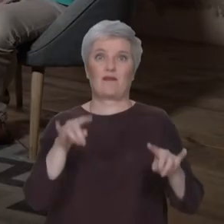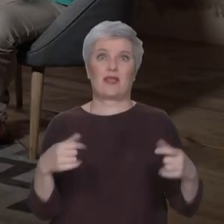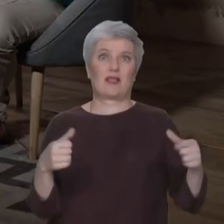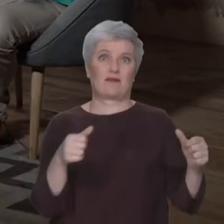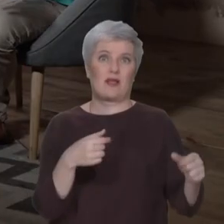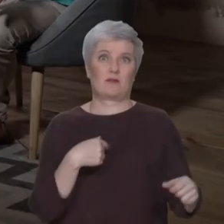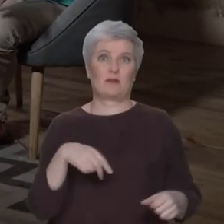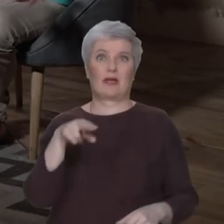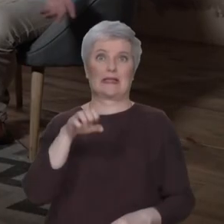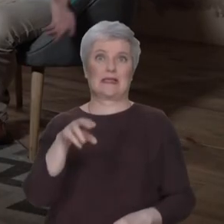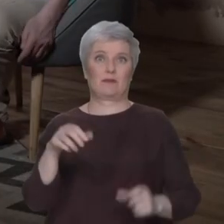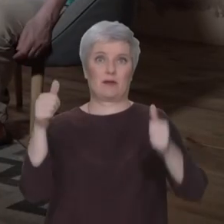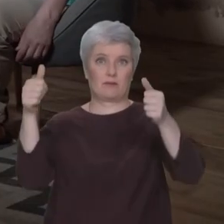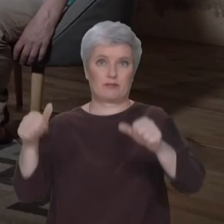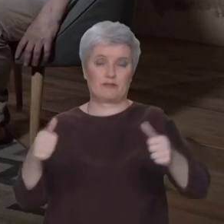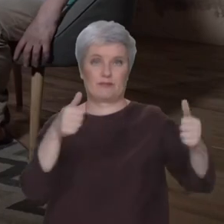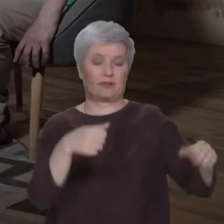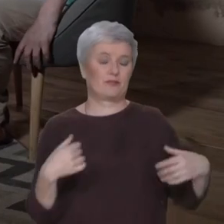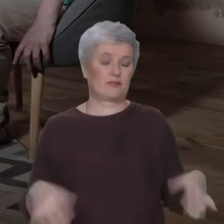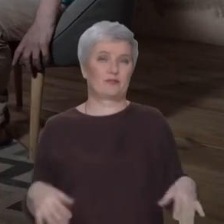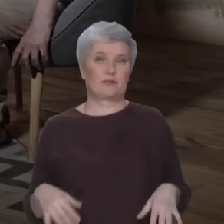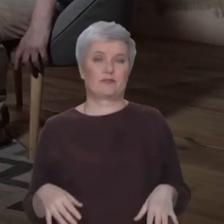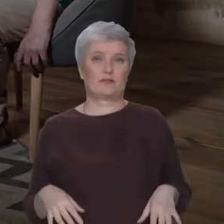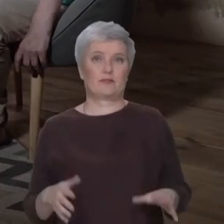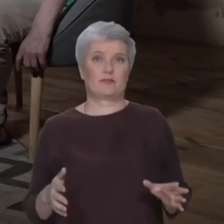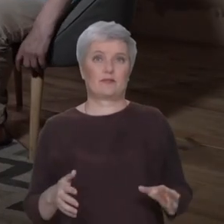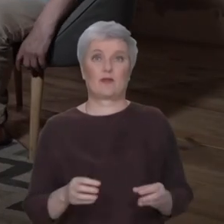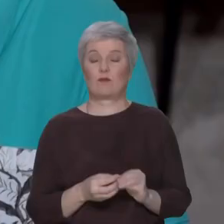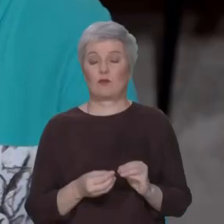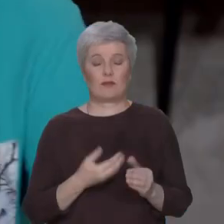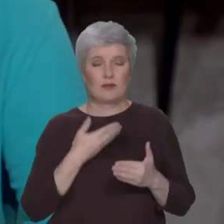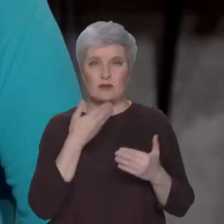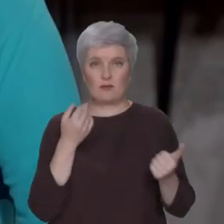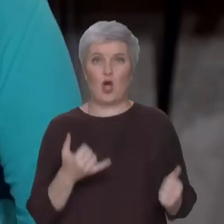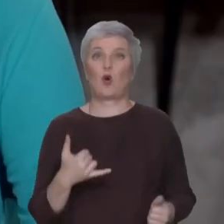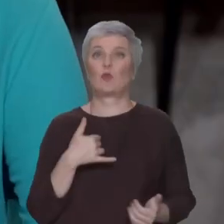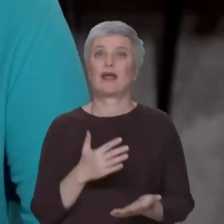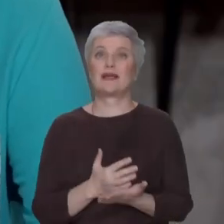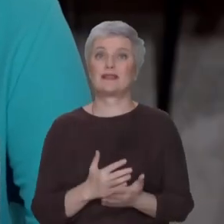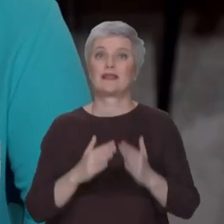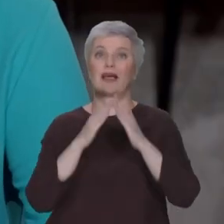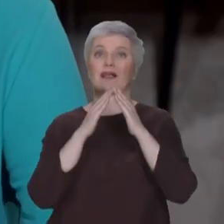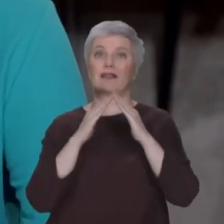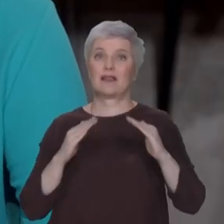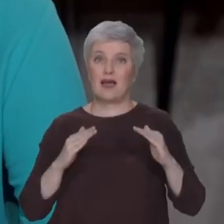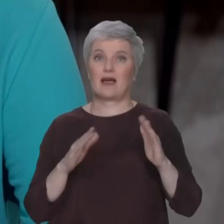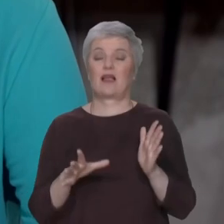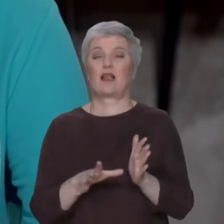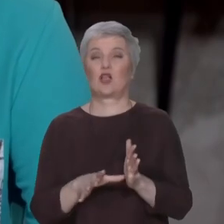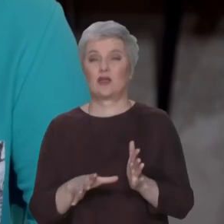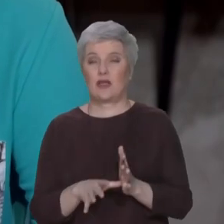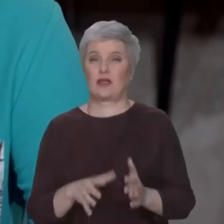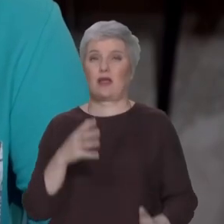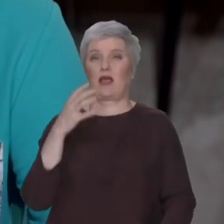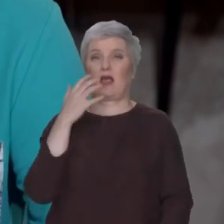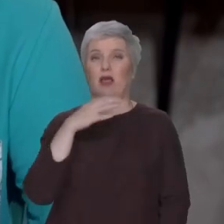Ми їх забили ДСП і все. І ніякої проблеми немає. Знову ж таки, у нас є дах над головою, електроенергія,